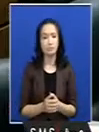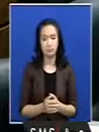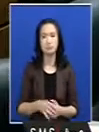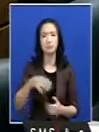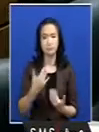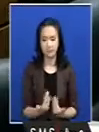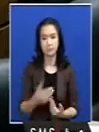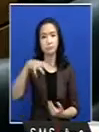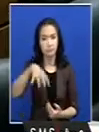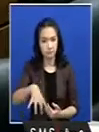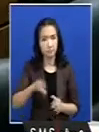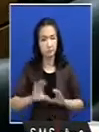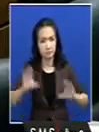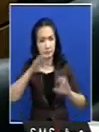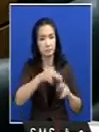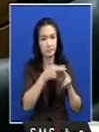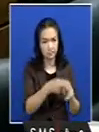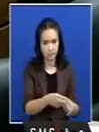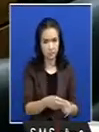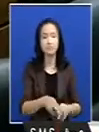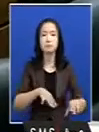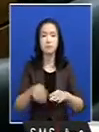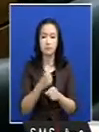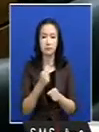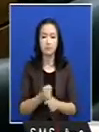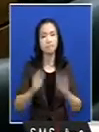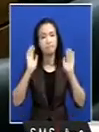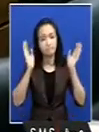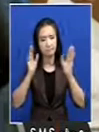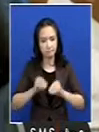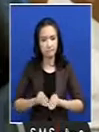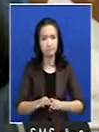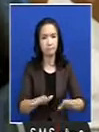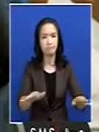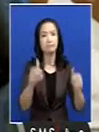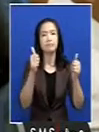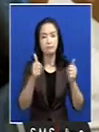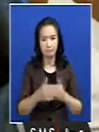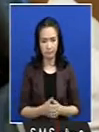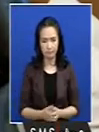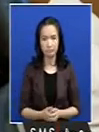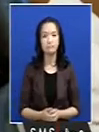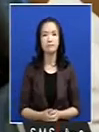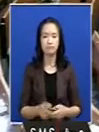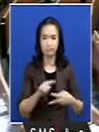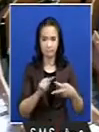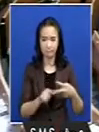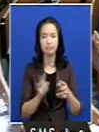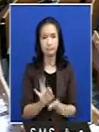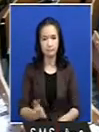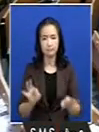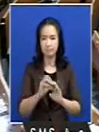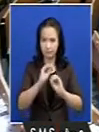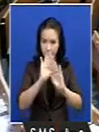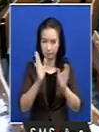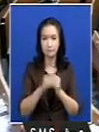หรือภาคเอกชนสามารถดำเนินการเพื่อเผยแพร่และประชาสัมพันธ์นี่คือ2จุดที่เป็นหลักใหญ่ใจความและก็ชัดเจน